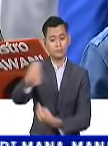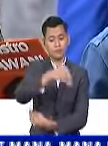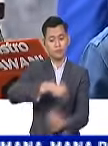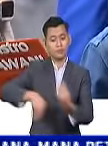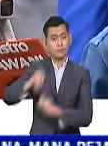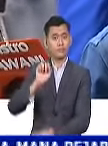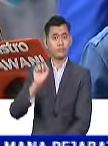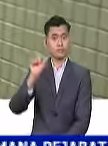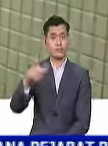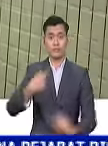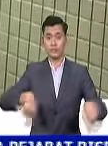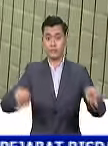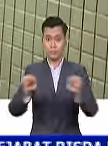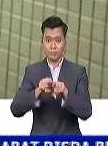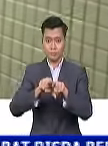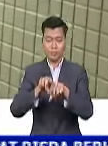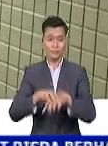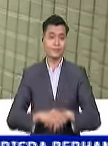oleh Arab Saudi.